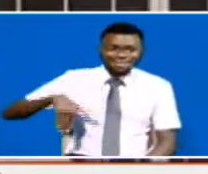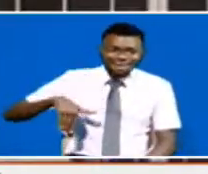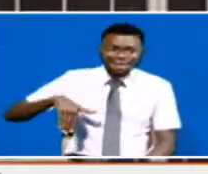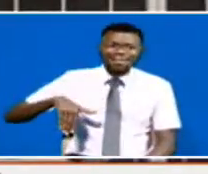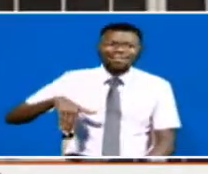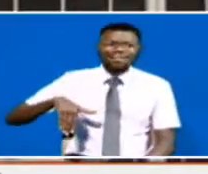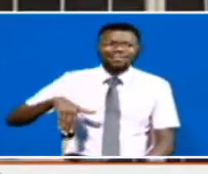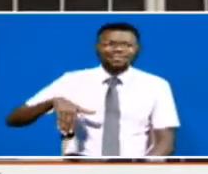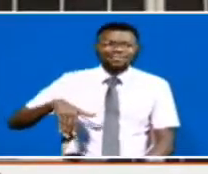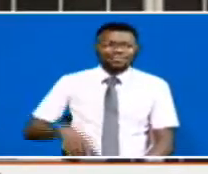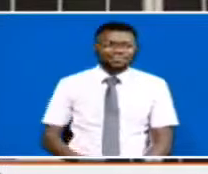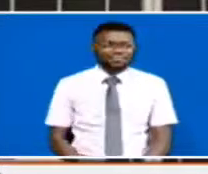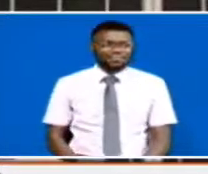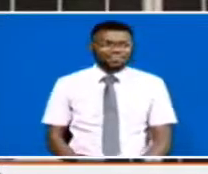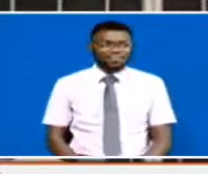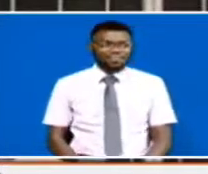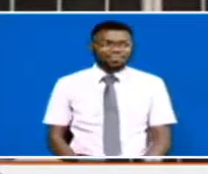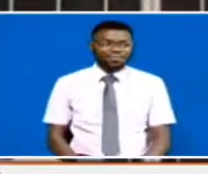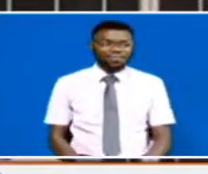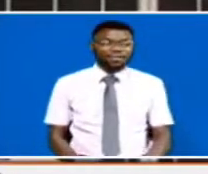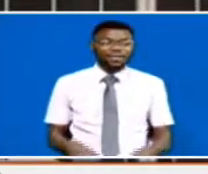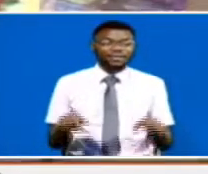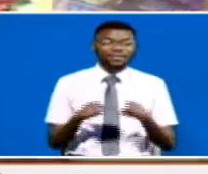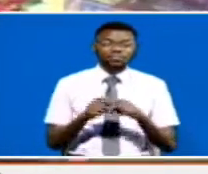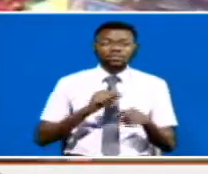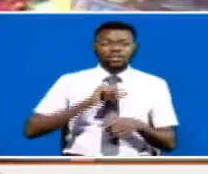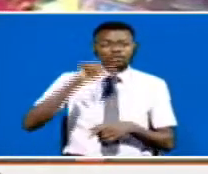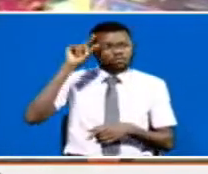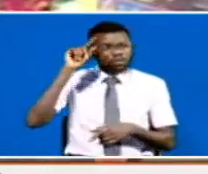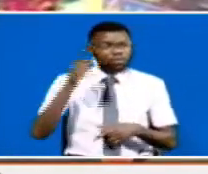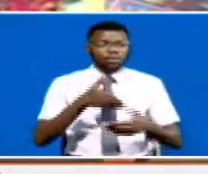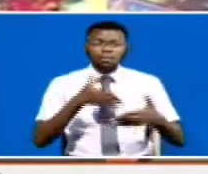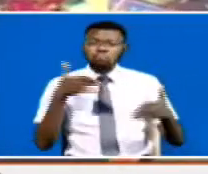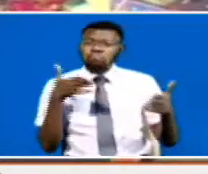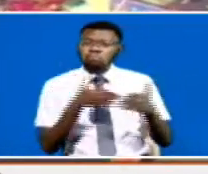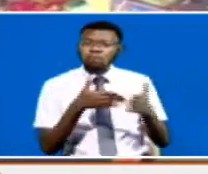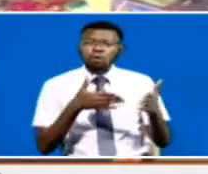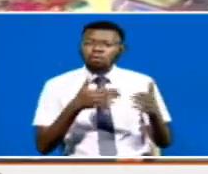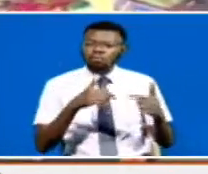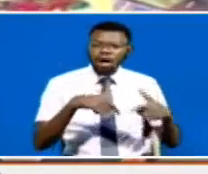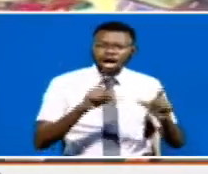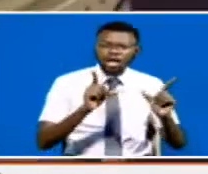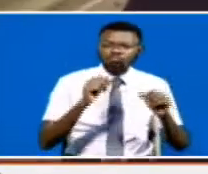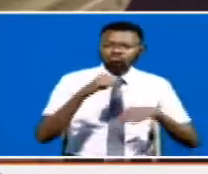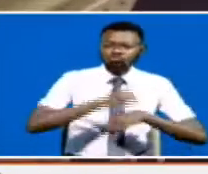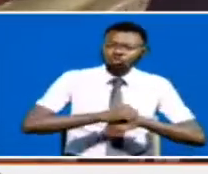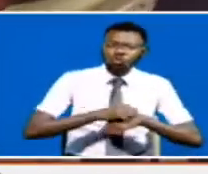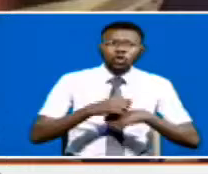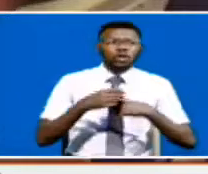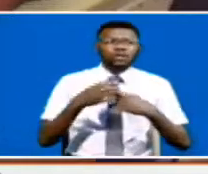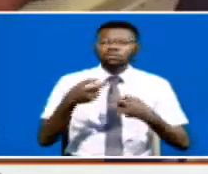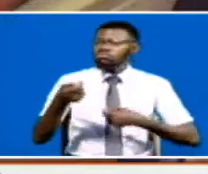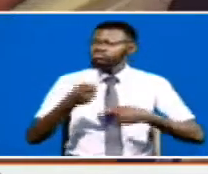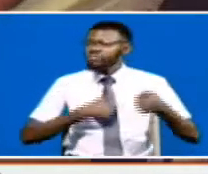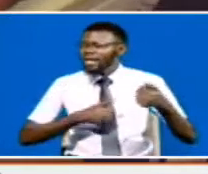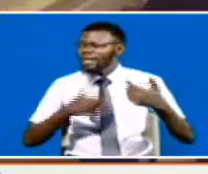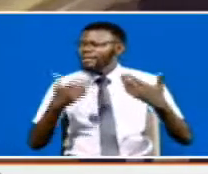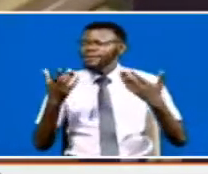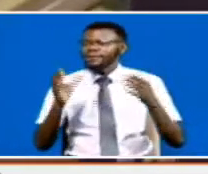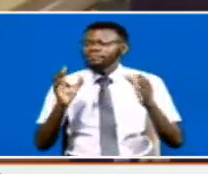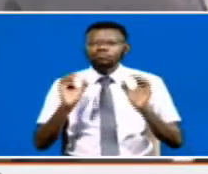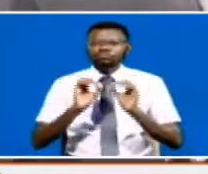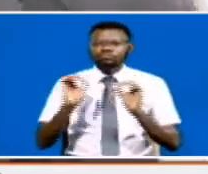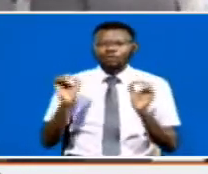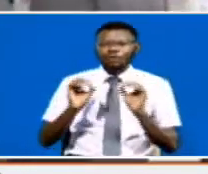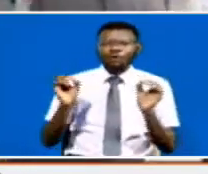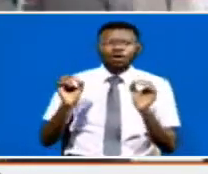nyingine. Aidha, serikali ilipiga marufuku shule kuuza au kuelekeza wazazi katika maduka fulani kununua